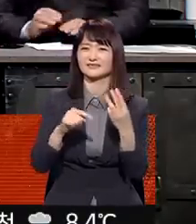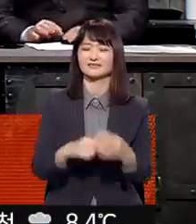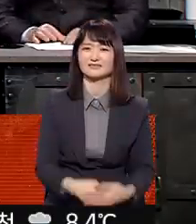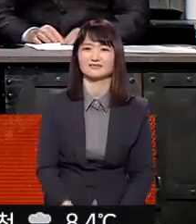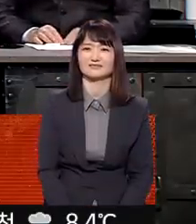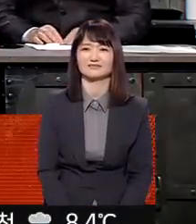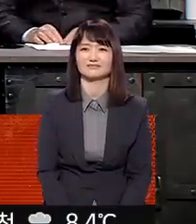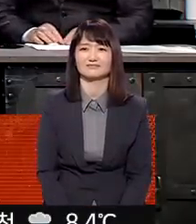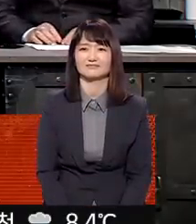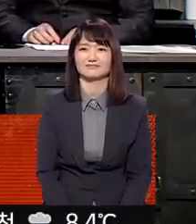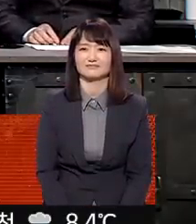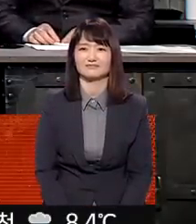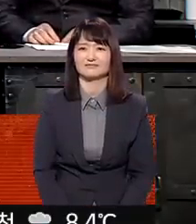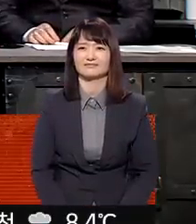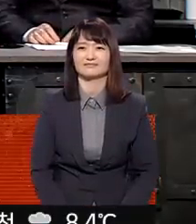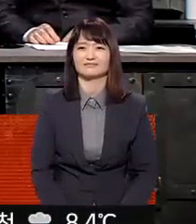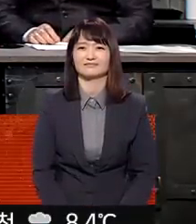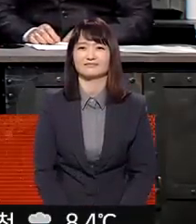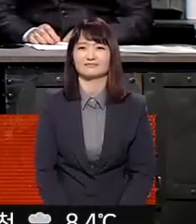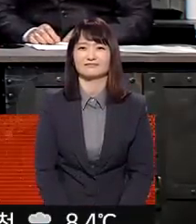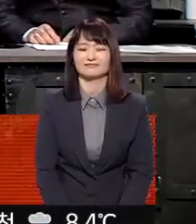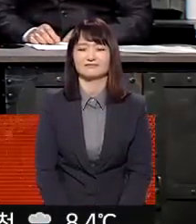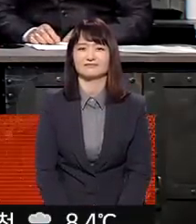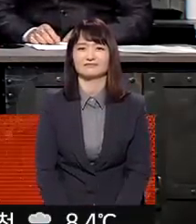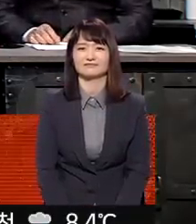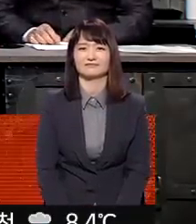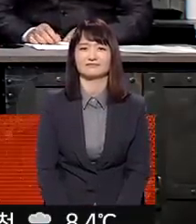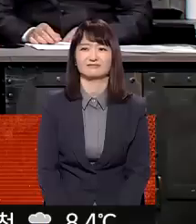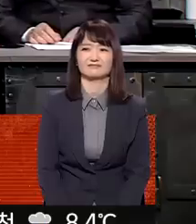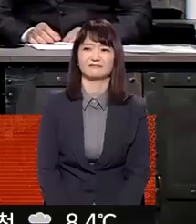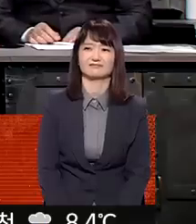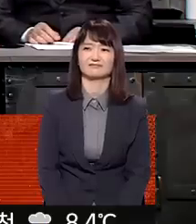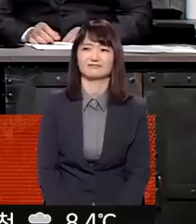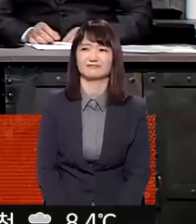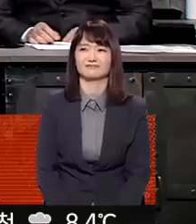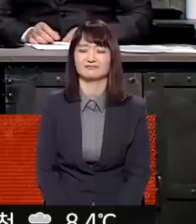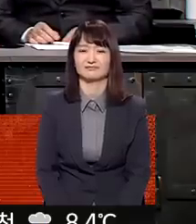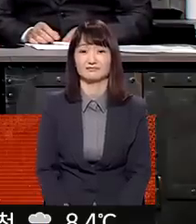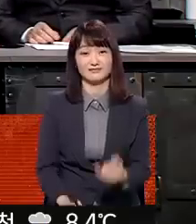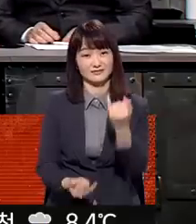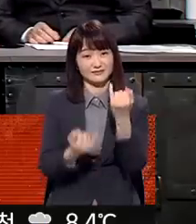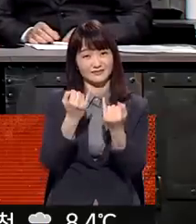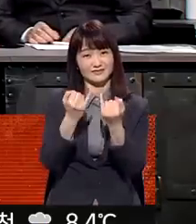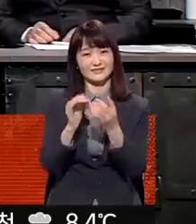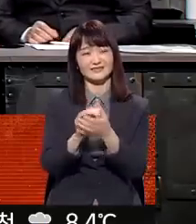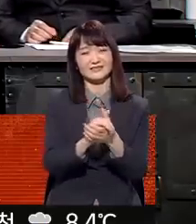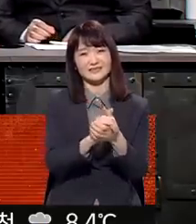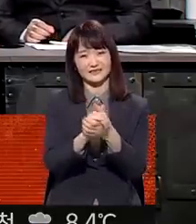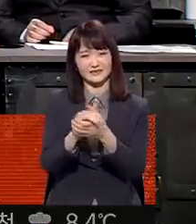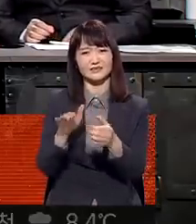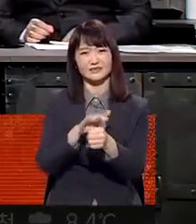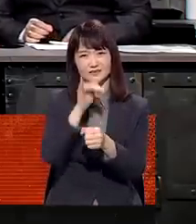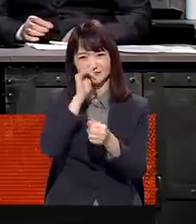야 이거 의외. 자 일단 팀장님부터. 그렇습니다. 형제간에 우애가 있어야 되는데 언니 옷을 입었다고 머리를